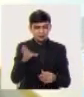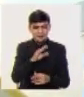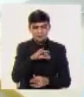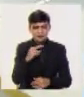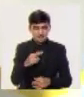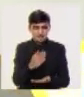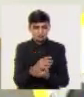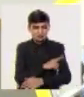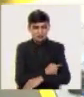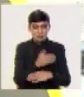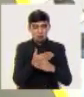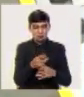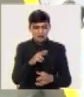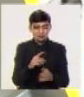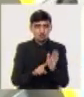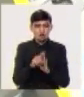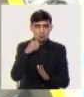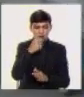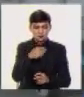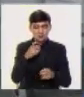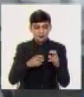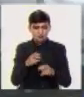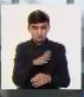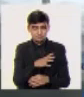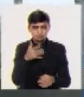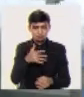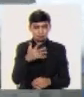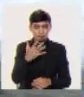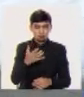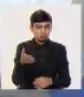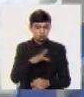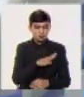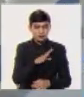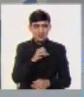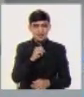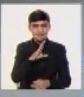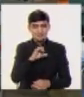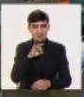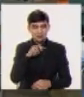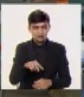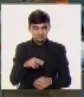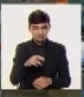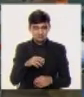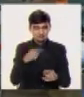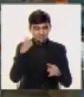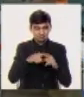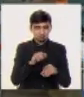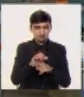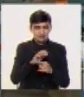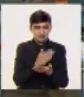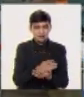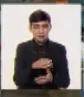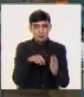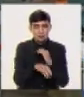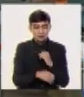видах медицинской помощи. С начала года завод обеспечил страну 500 аппаратами ИВЛ. Последняя модификация